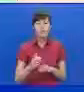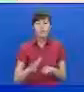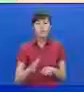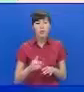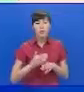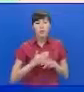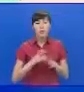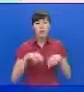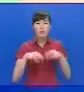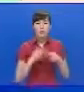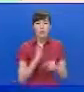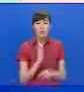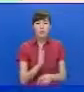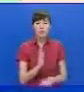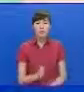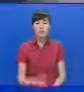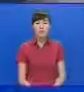қолдау көрсетілетін болады.